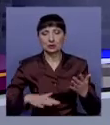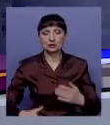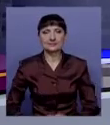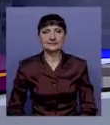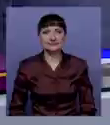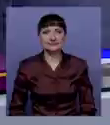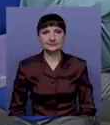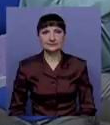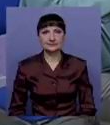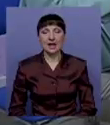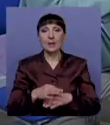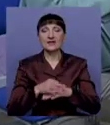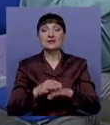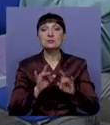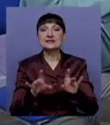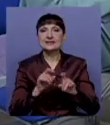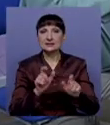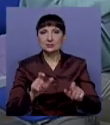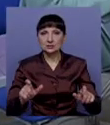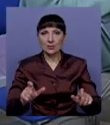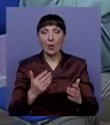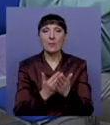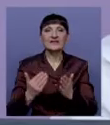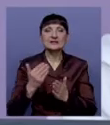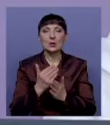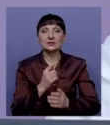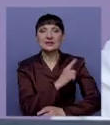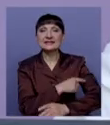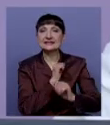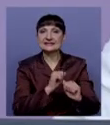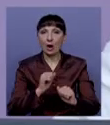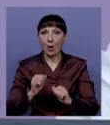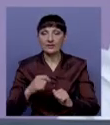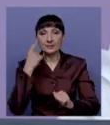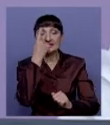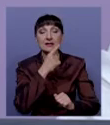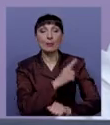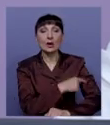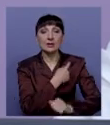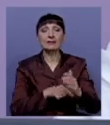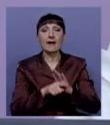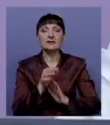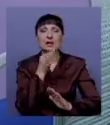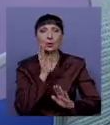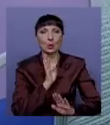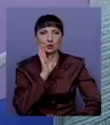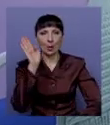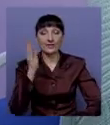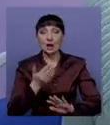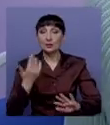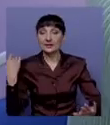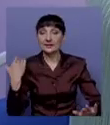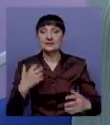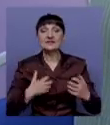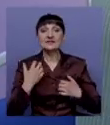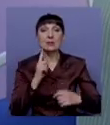Жанабекова. Проводить беседы с населением о превосходстве медицинской страховки персонал поликлиники начал с раннего утра. Но перед этим